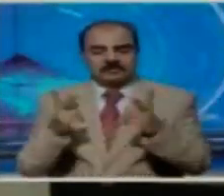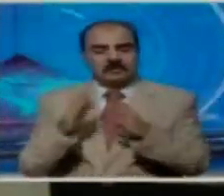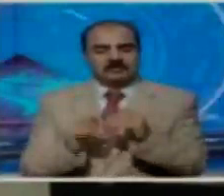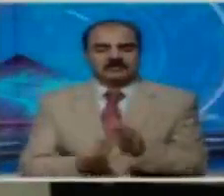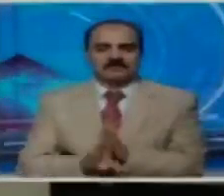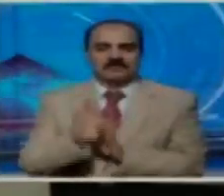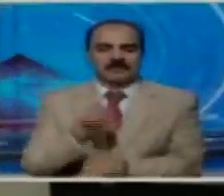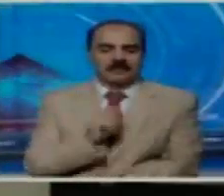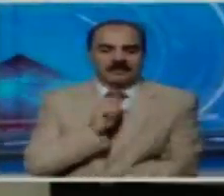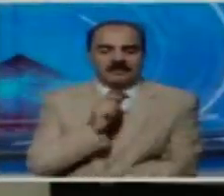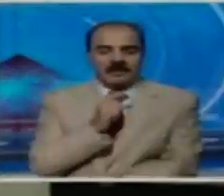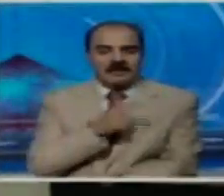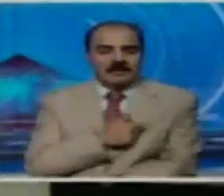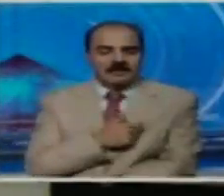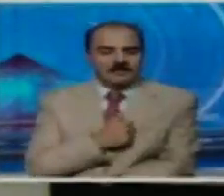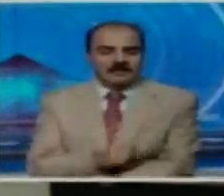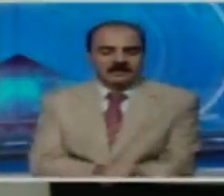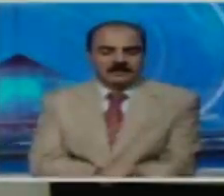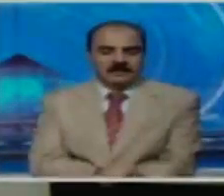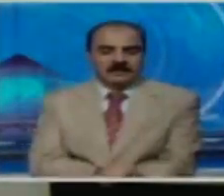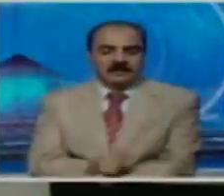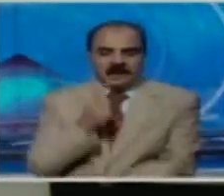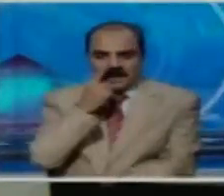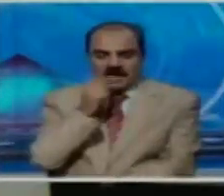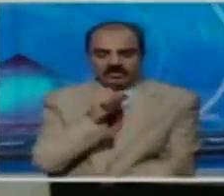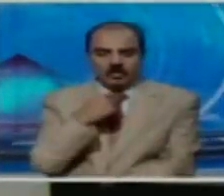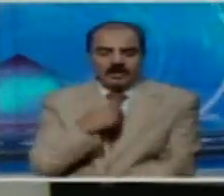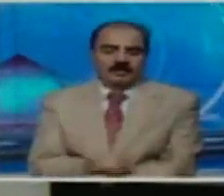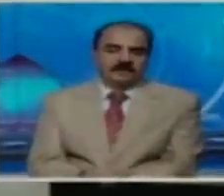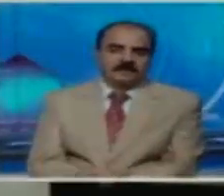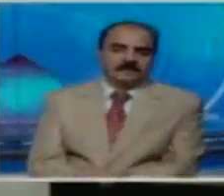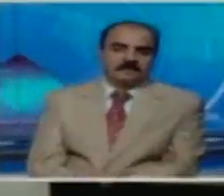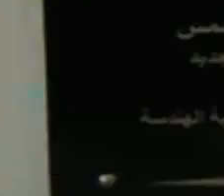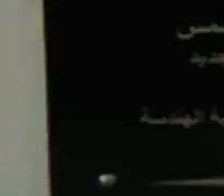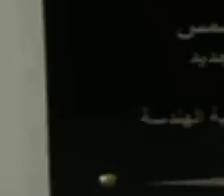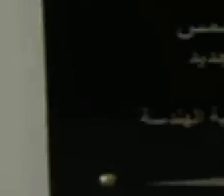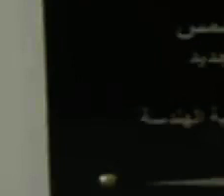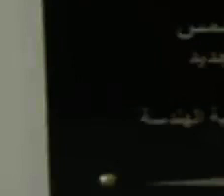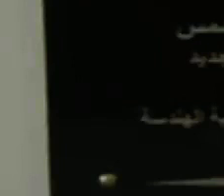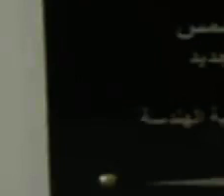مصر. من مقر كلية الإعلام جامعة عين شمس، نشوى صالح، التلفزيون المصري.